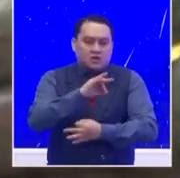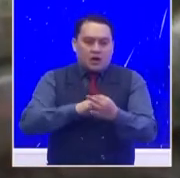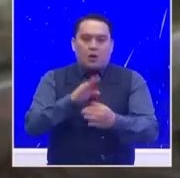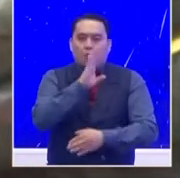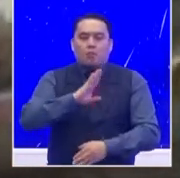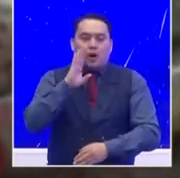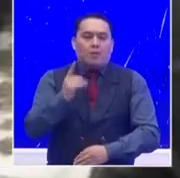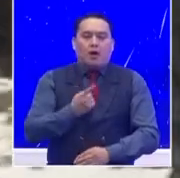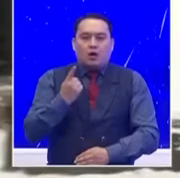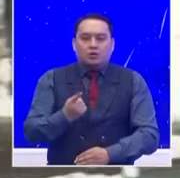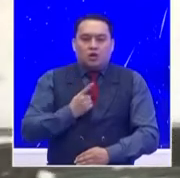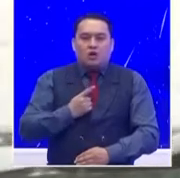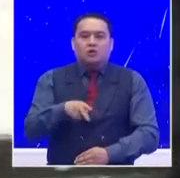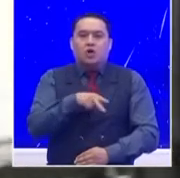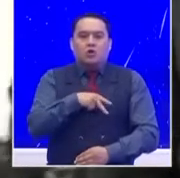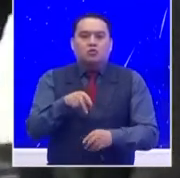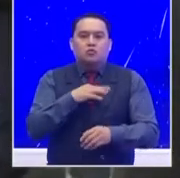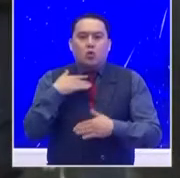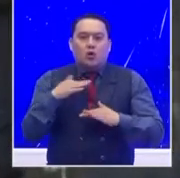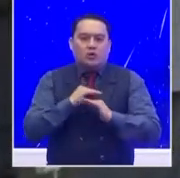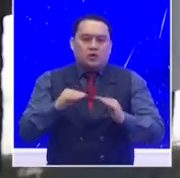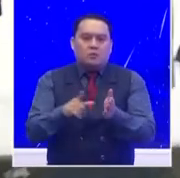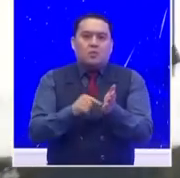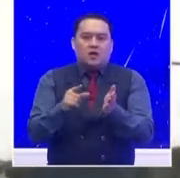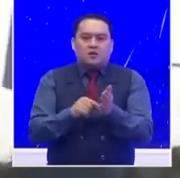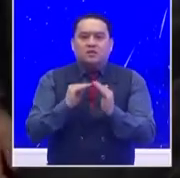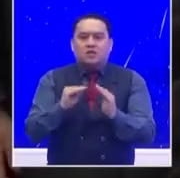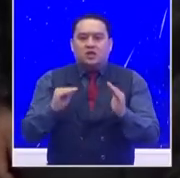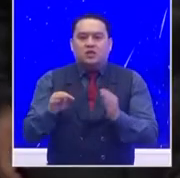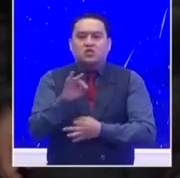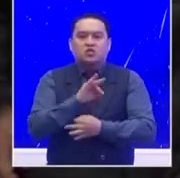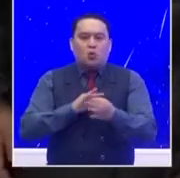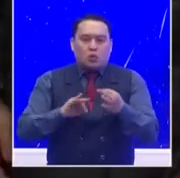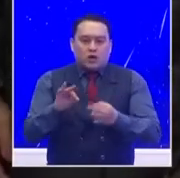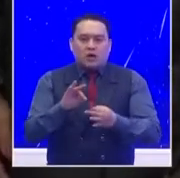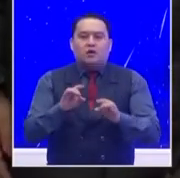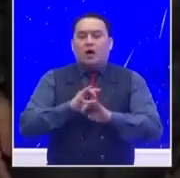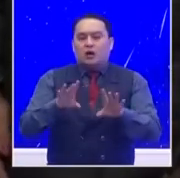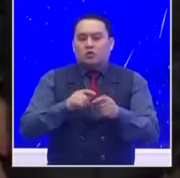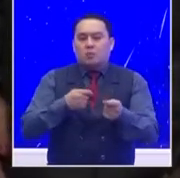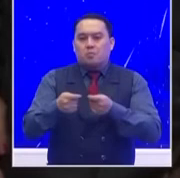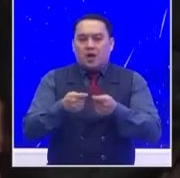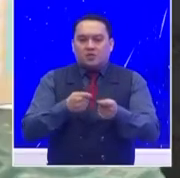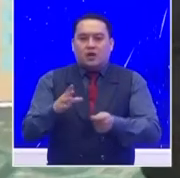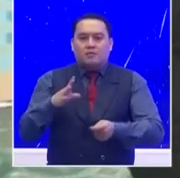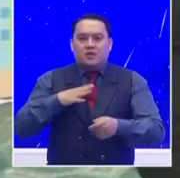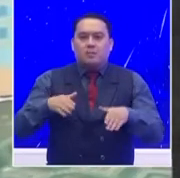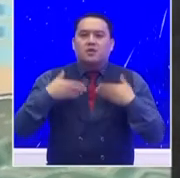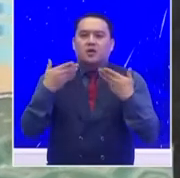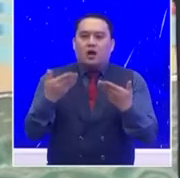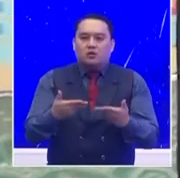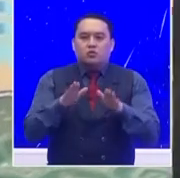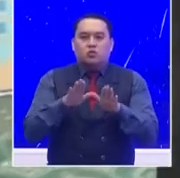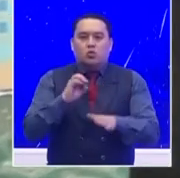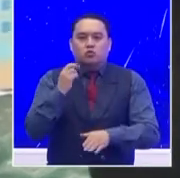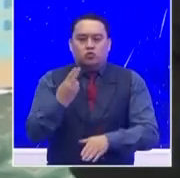матери-одиночки обладатели награды алтын олкотт пенсионеры и дети сироты как отмечают местные власти кров этот раз предоставлен только